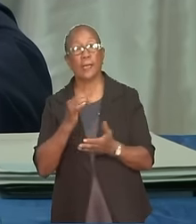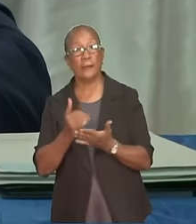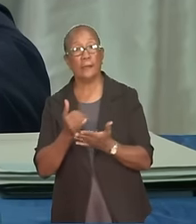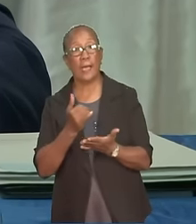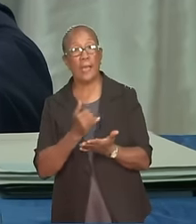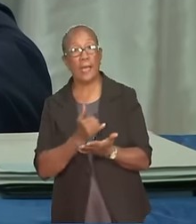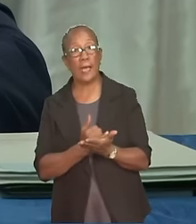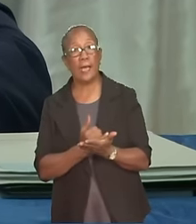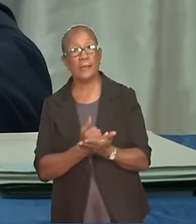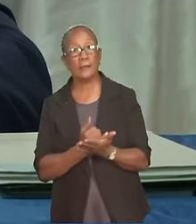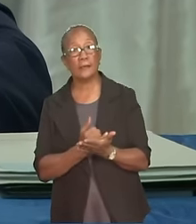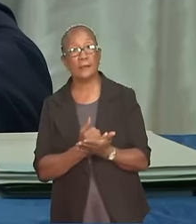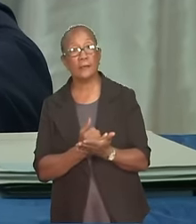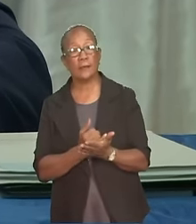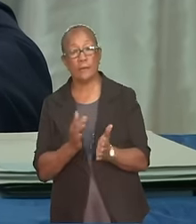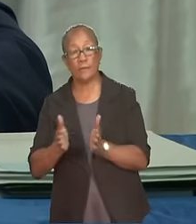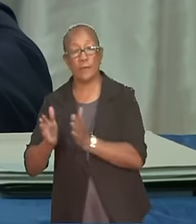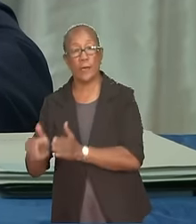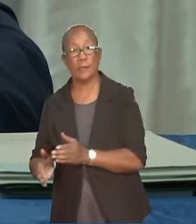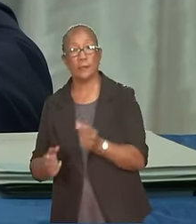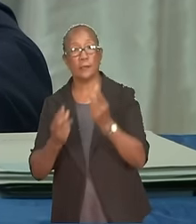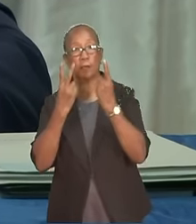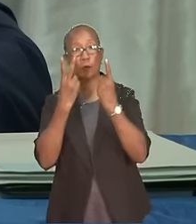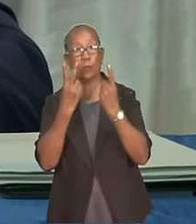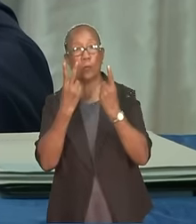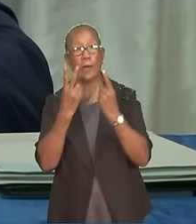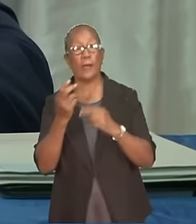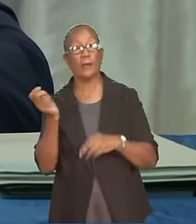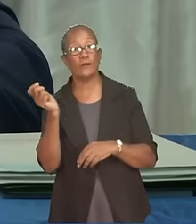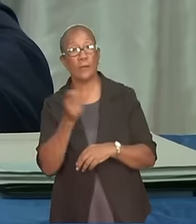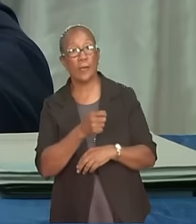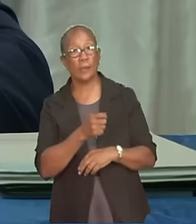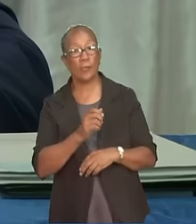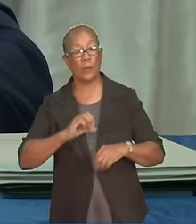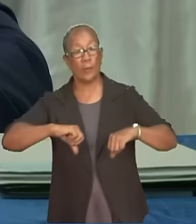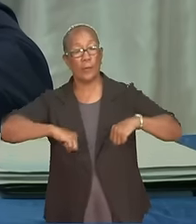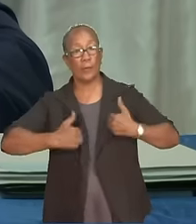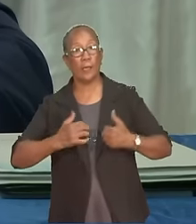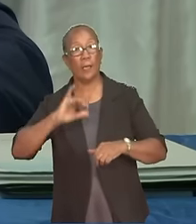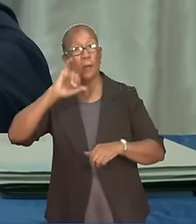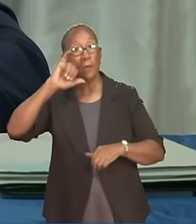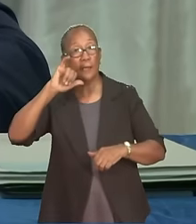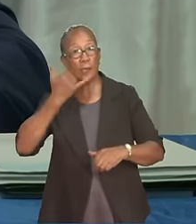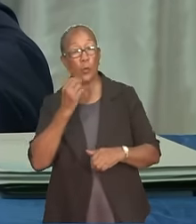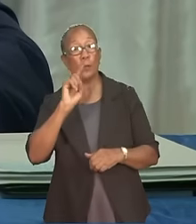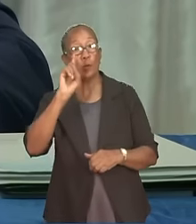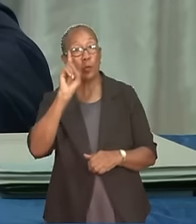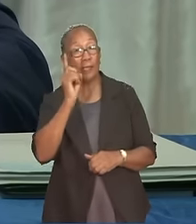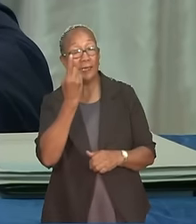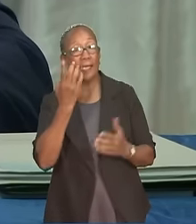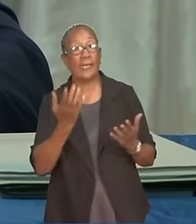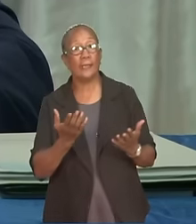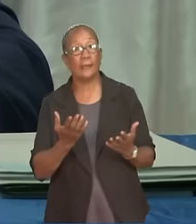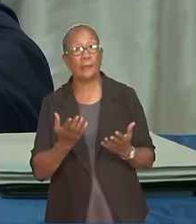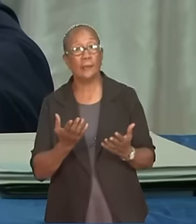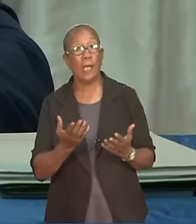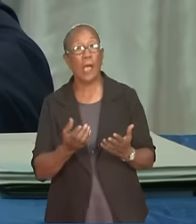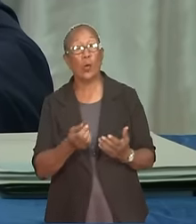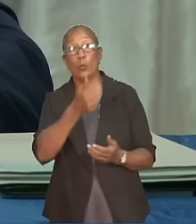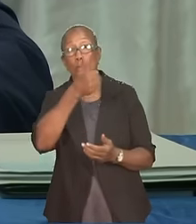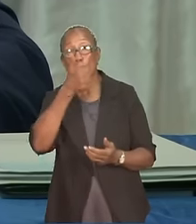de 12 maanden, willen ingaan met nieuwe prioriteiten. En de nieuwe prioriteiten willen dan goed